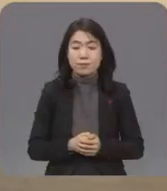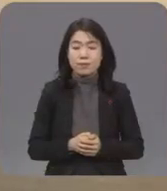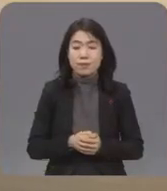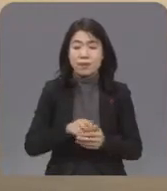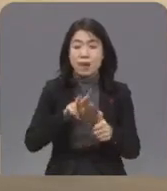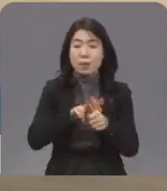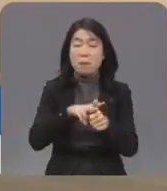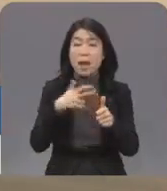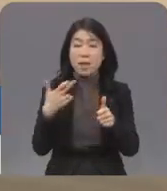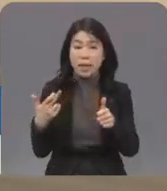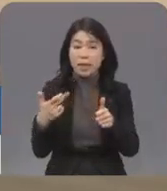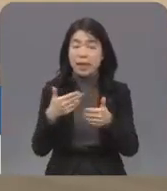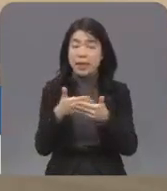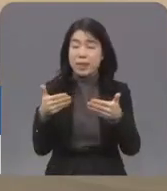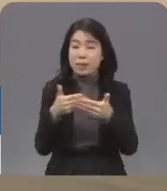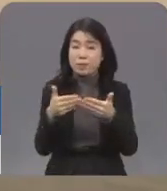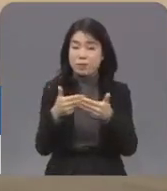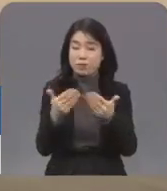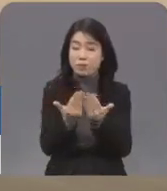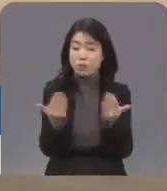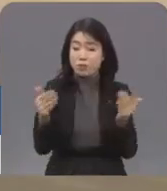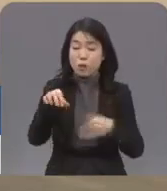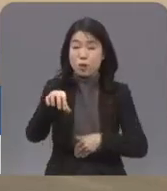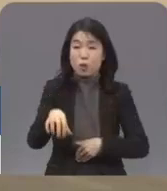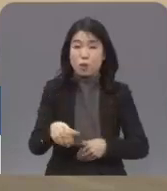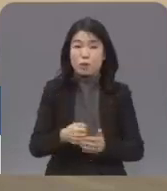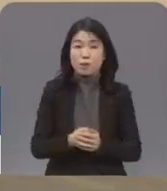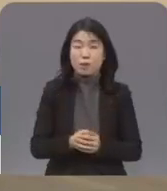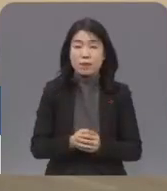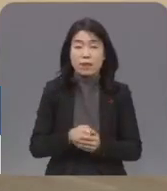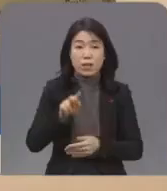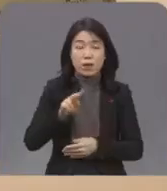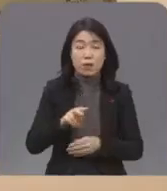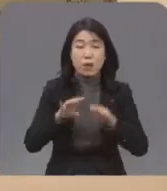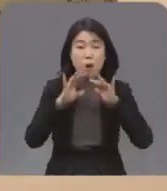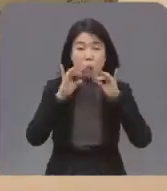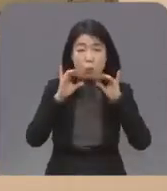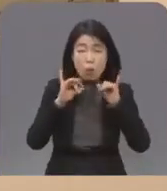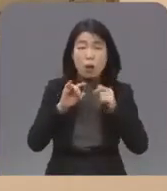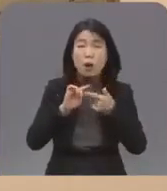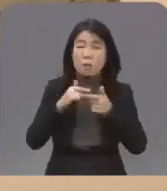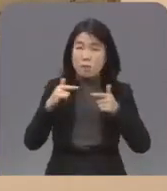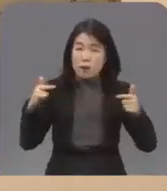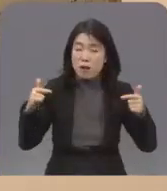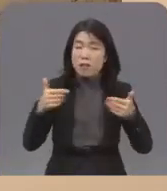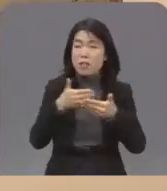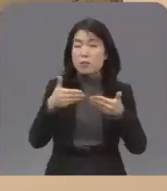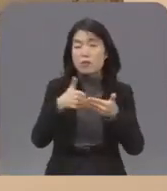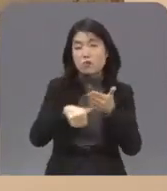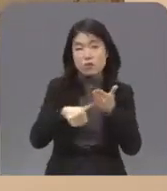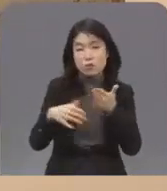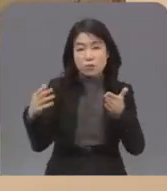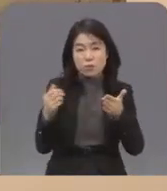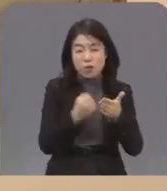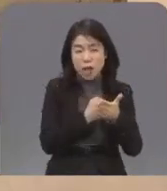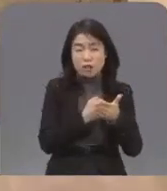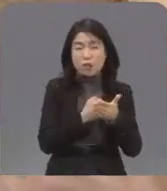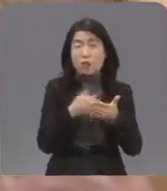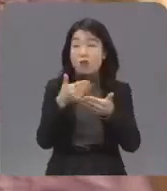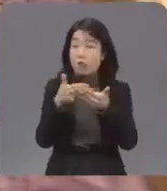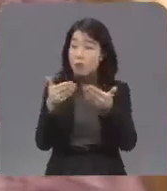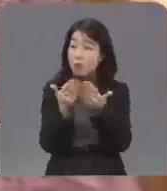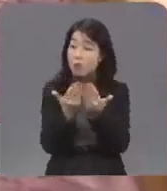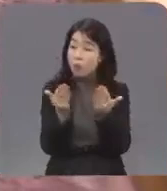마산 창동에 있는 미술 작품 전시 공간입니다. 모래와 아크릴, 유화 등 다양한 소재로 추상 작품 세계를